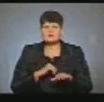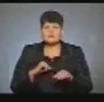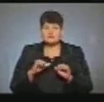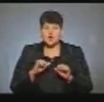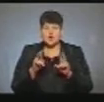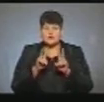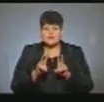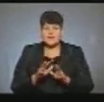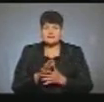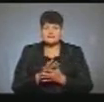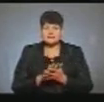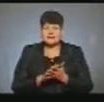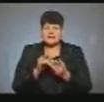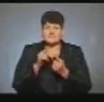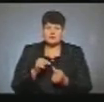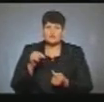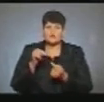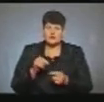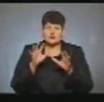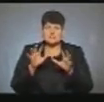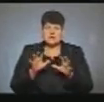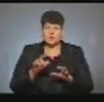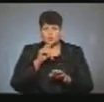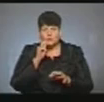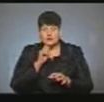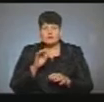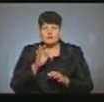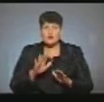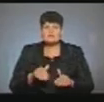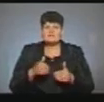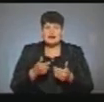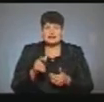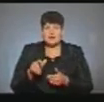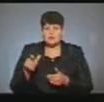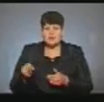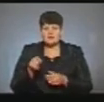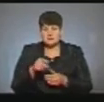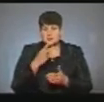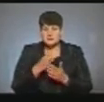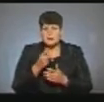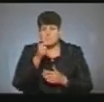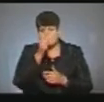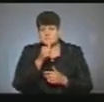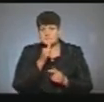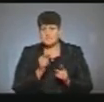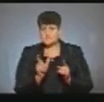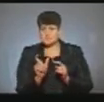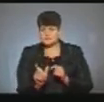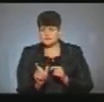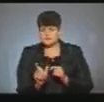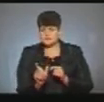розглядає такі заяви відповідно до закону України про звернення громадян. А він передбачає місячний термін, так, в загальному,